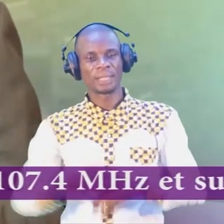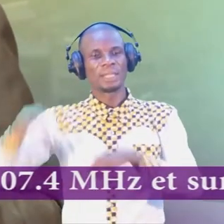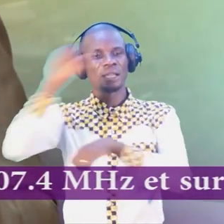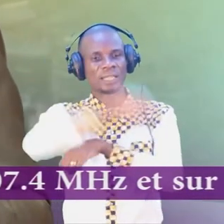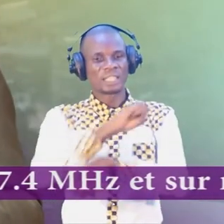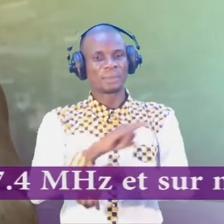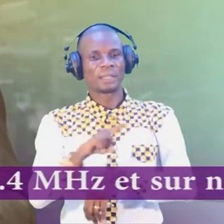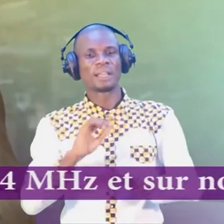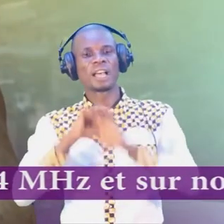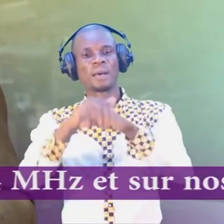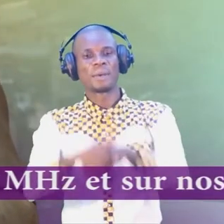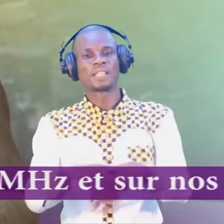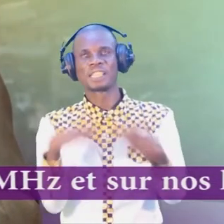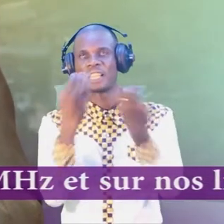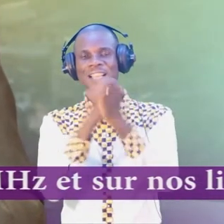Sabato ni ya nani?